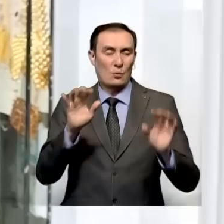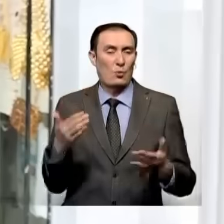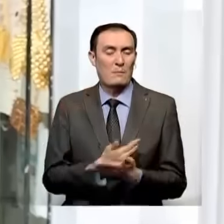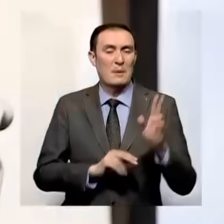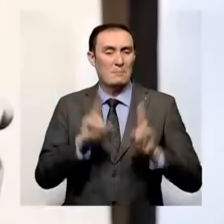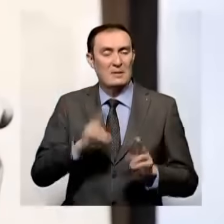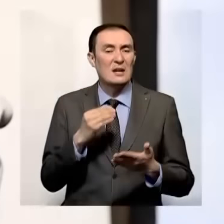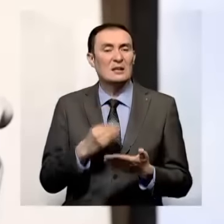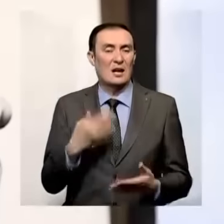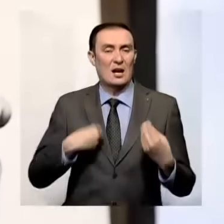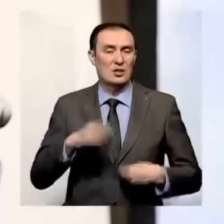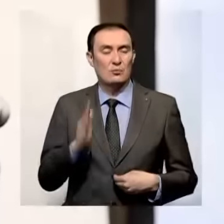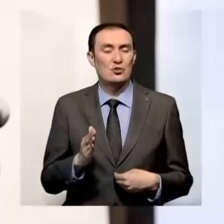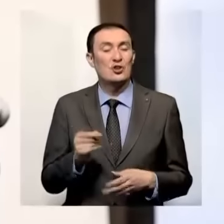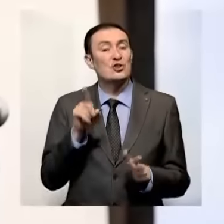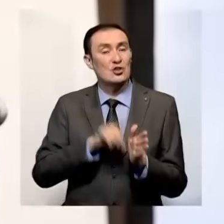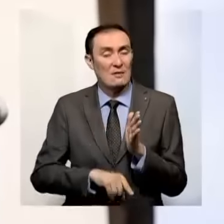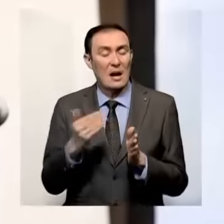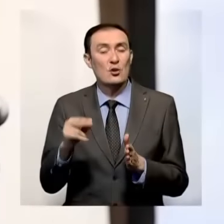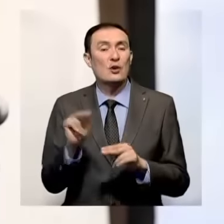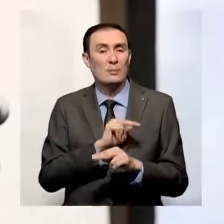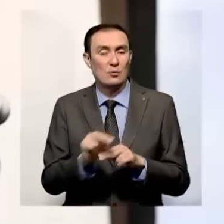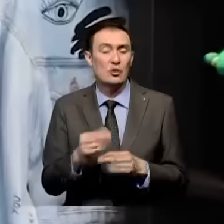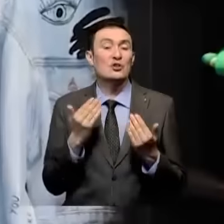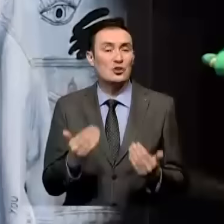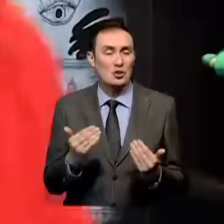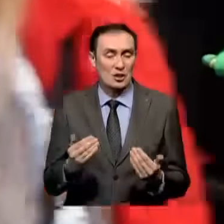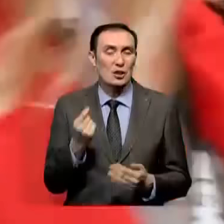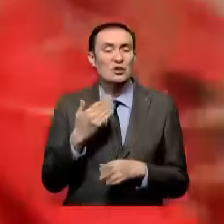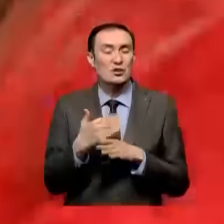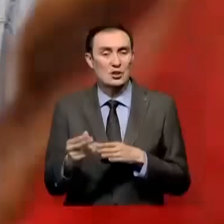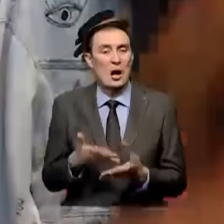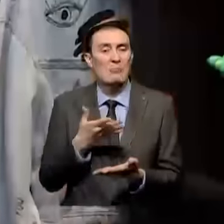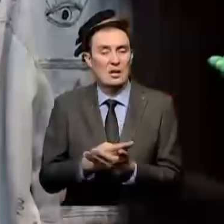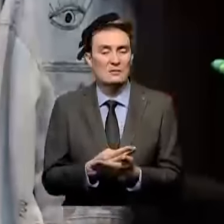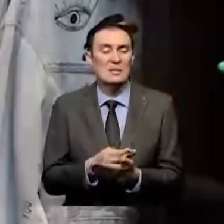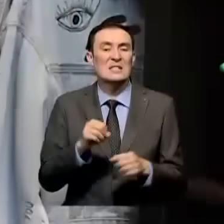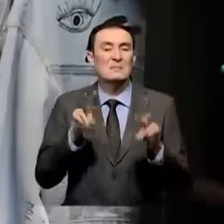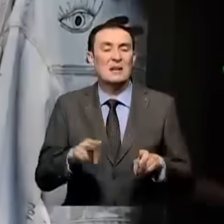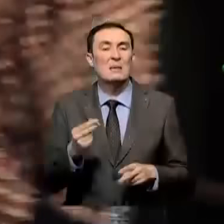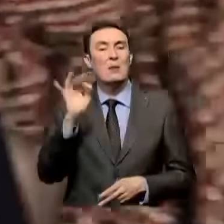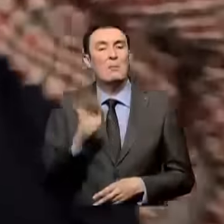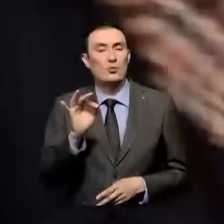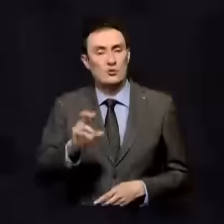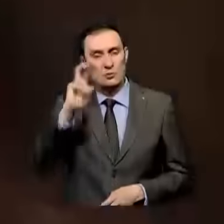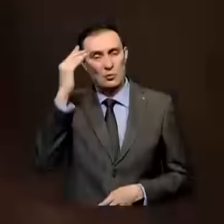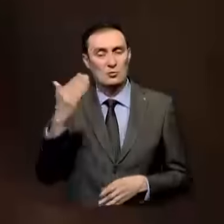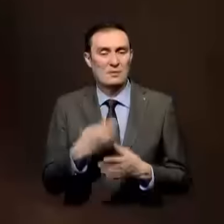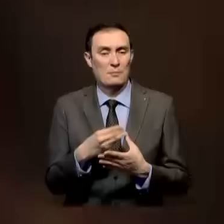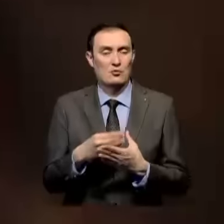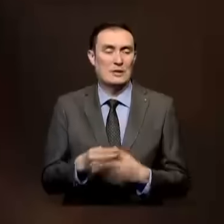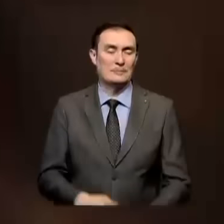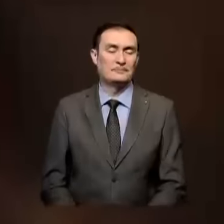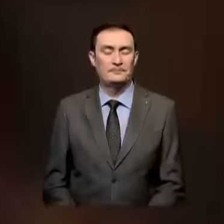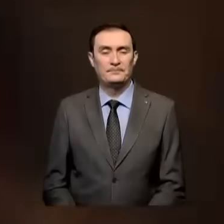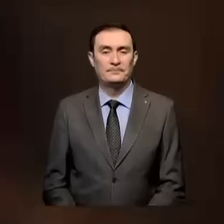дорогая одежда будет чуть более доступной, а ее ремонт уже сейчас частично оплачивается специальными бонусами из бюджета. Алия